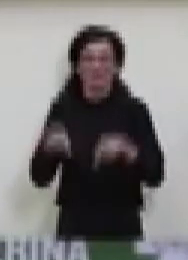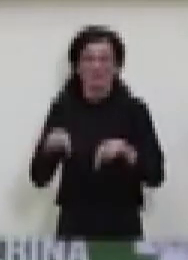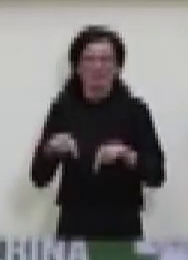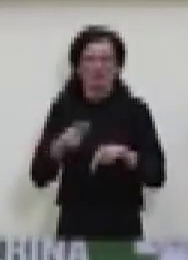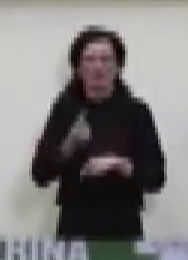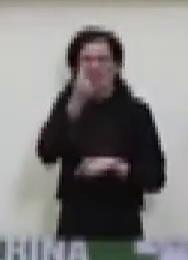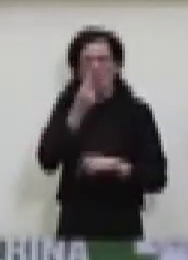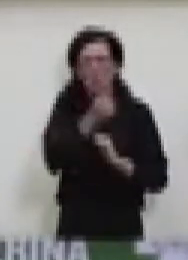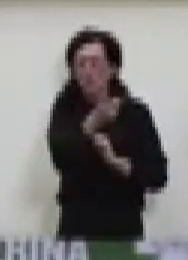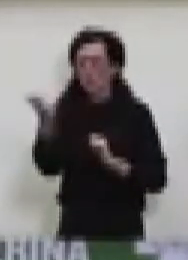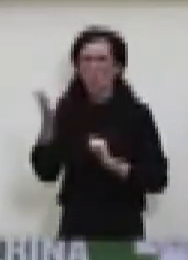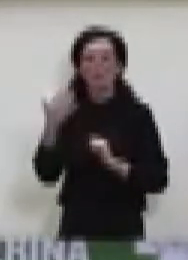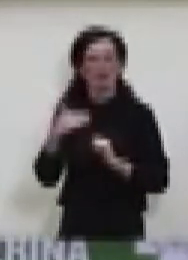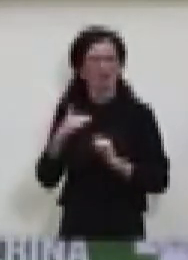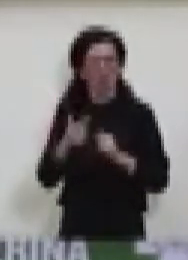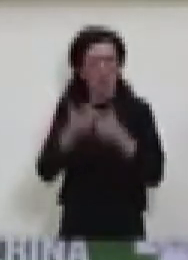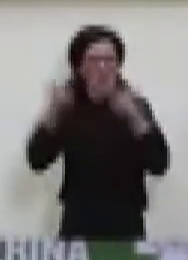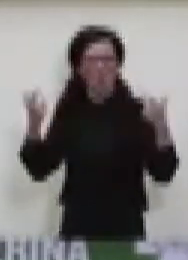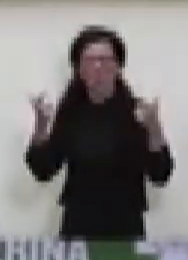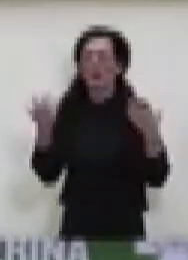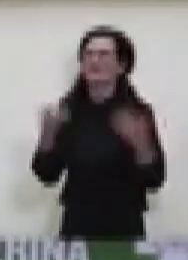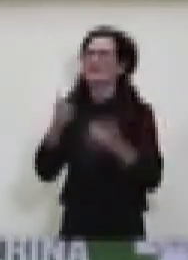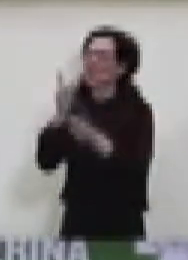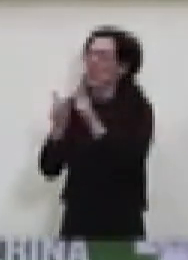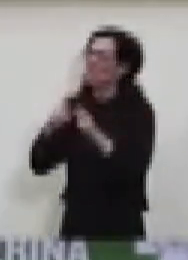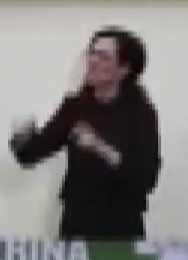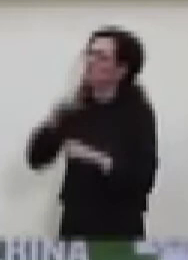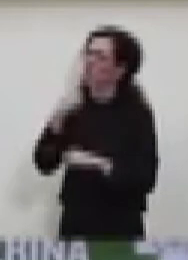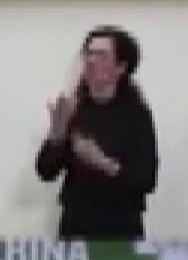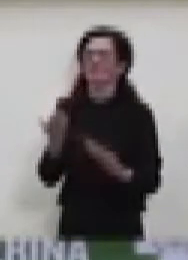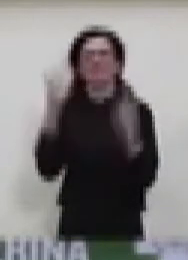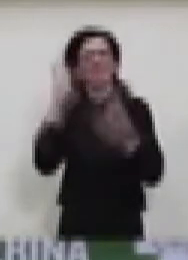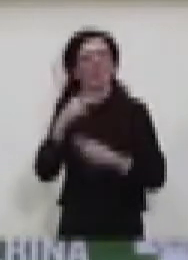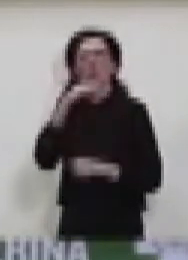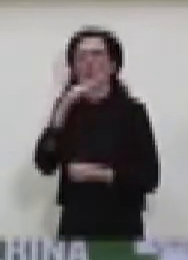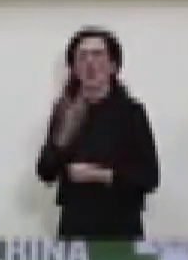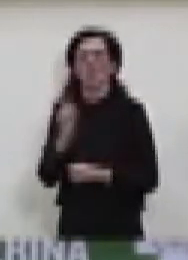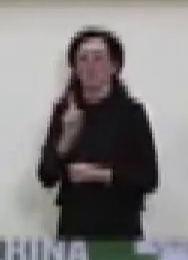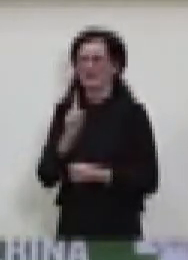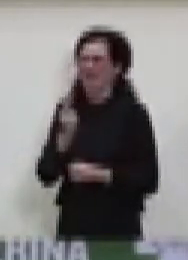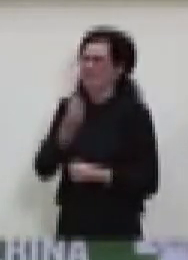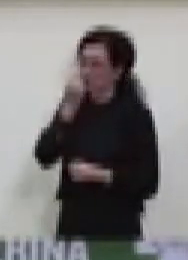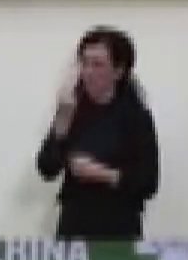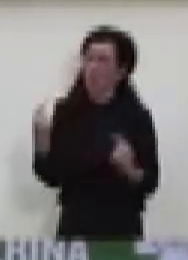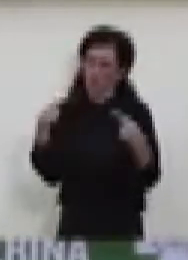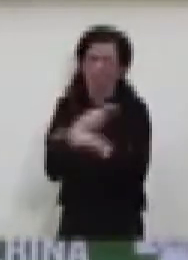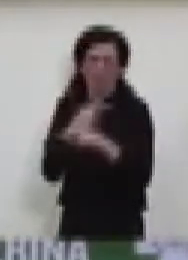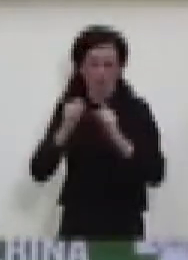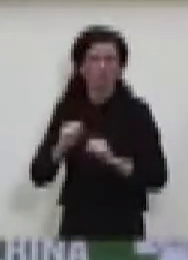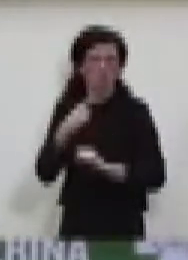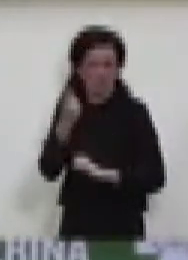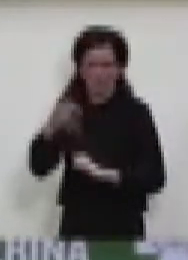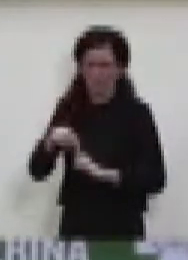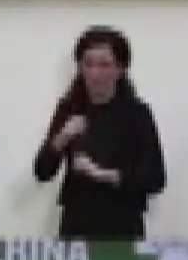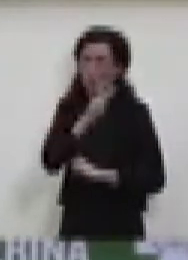quindi quando c'è chi dice a non si fanno abbastanza se ne fanno molti adesso se ne fanno davvero tanti perché andare